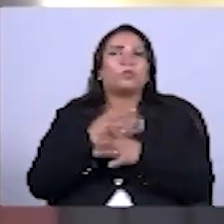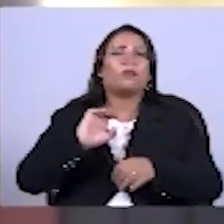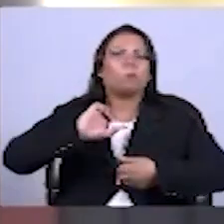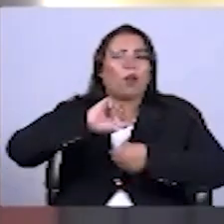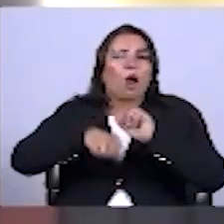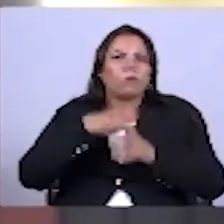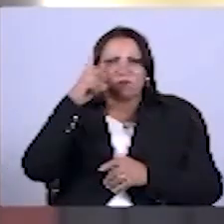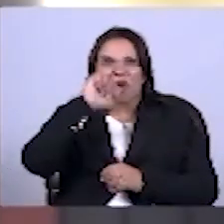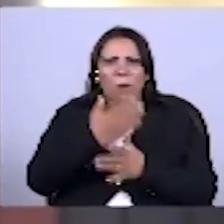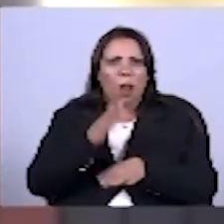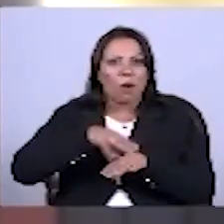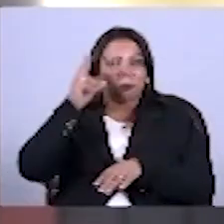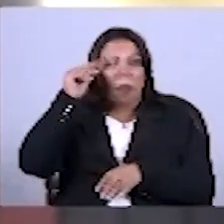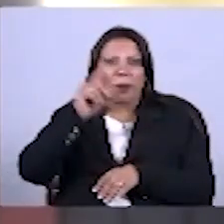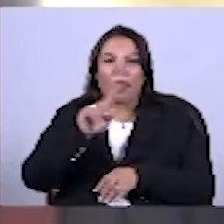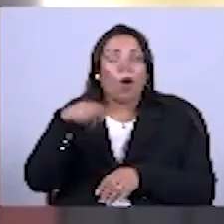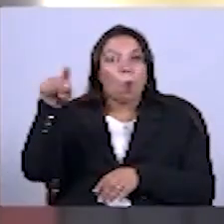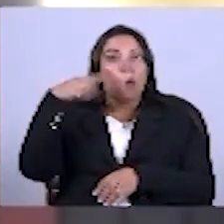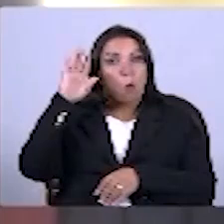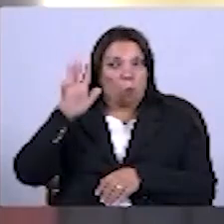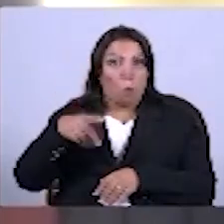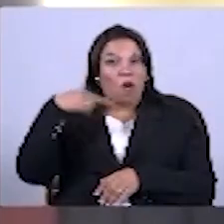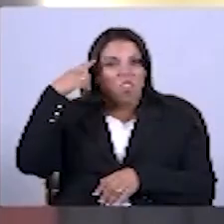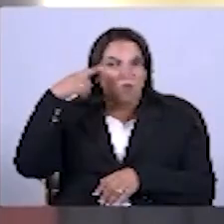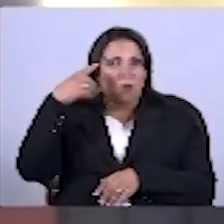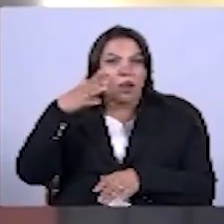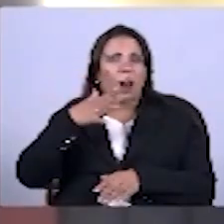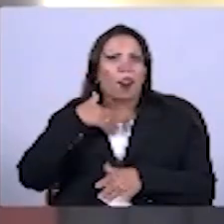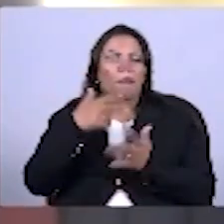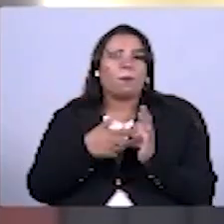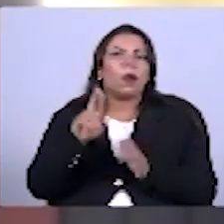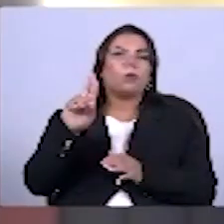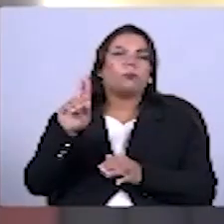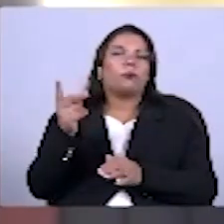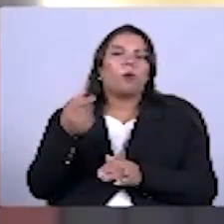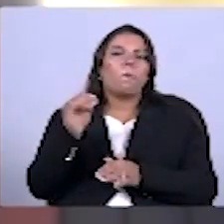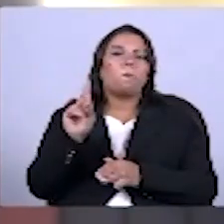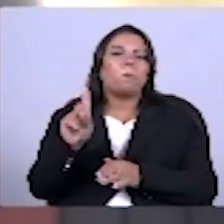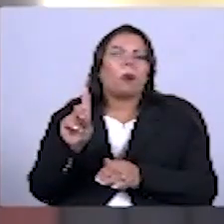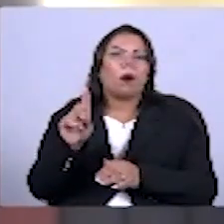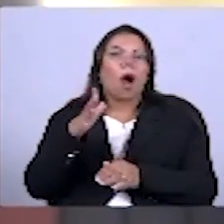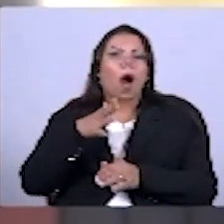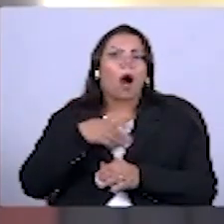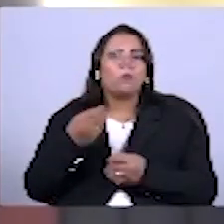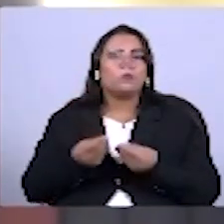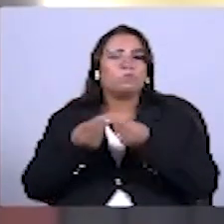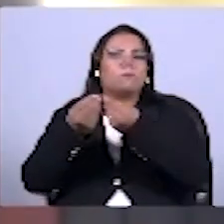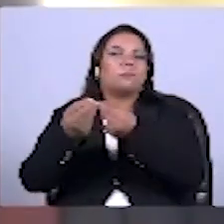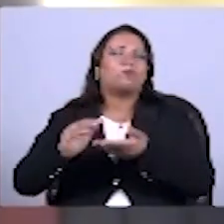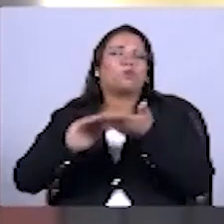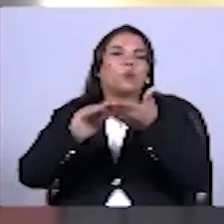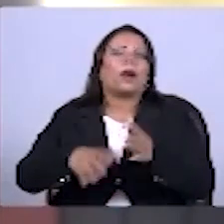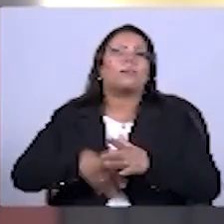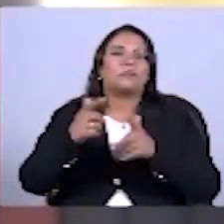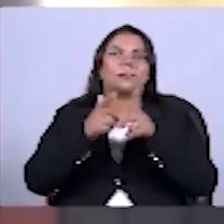ضغوط شديده يعني لكنه يتصور ربما ان ترامب سيعطيه مساحات اوسع من تنفيذ مخططاته او الات